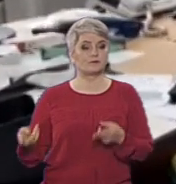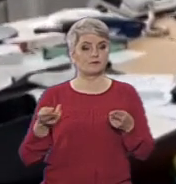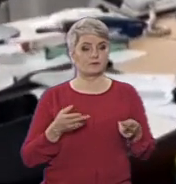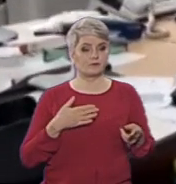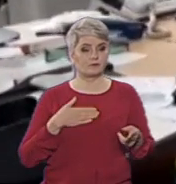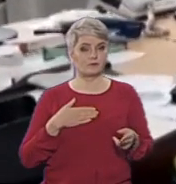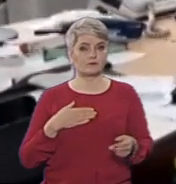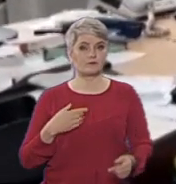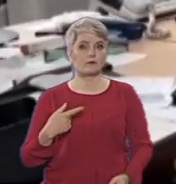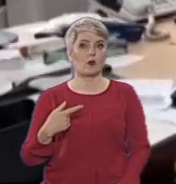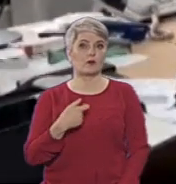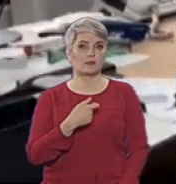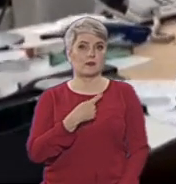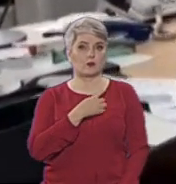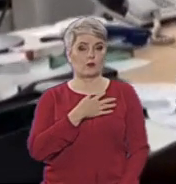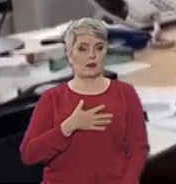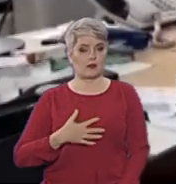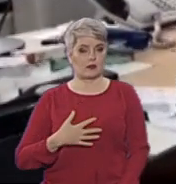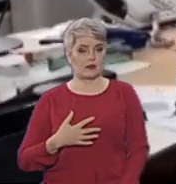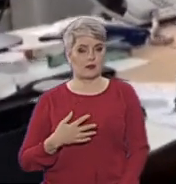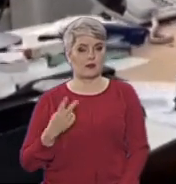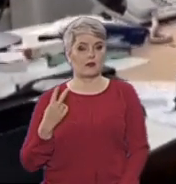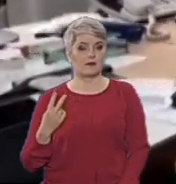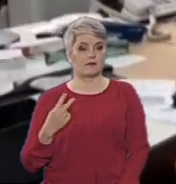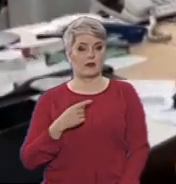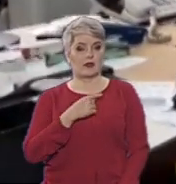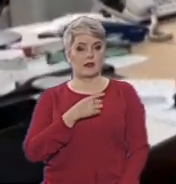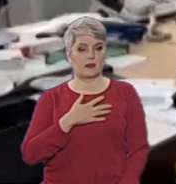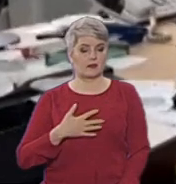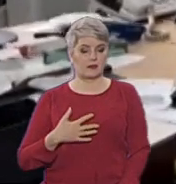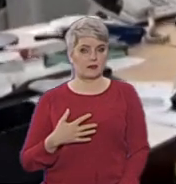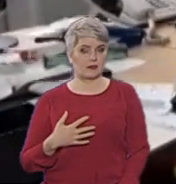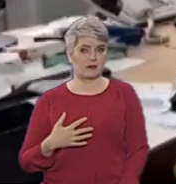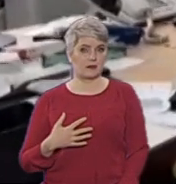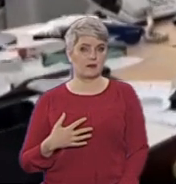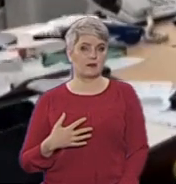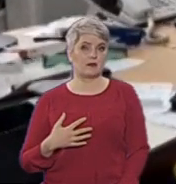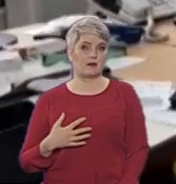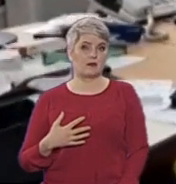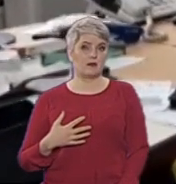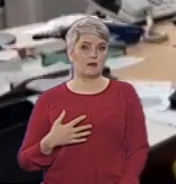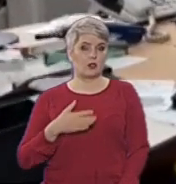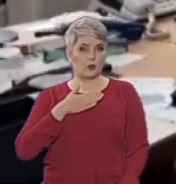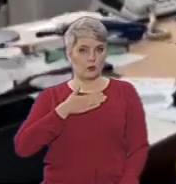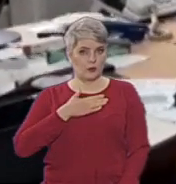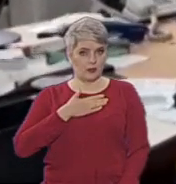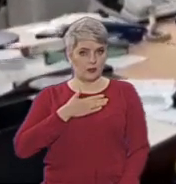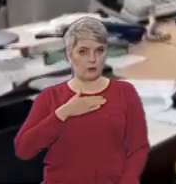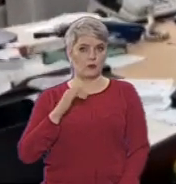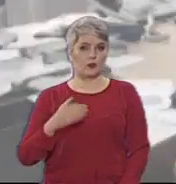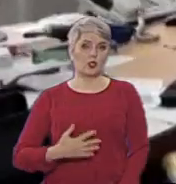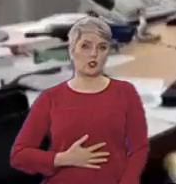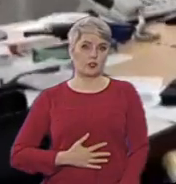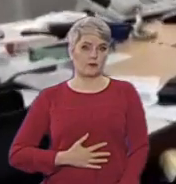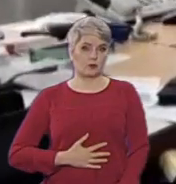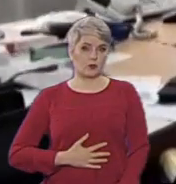огнестрельное ранение. Два ранения надійшов з вогнепальним пораненням. Два поранення у грудну клітину та черевну